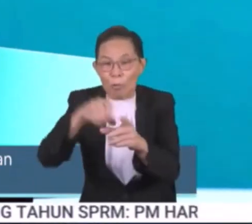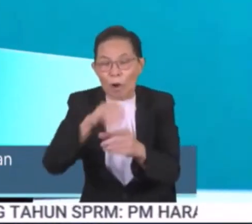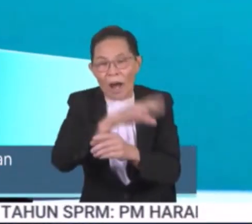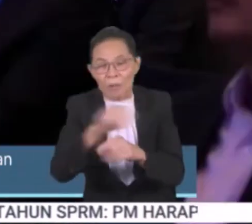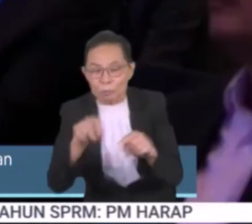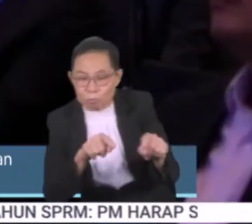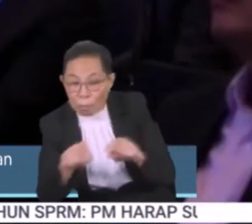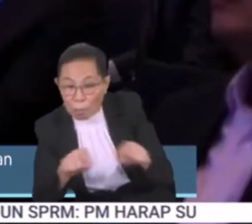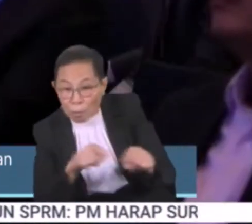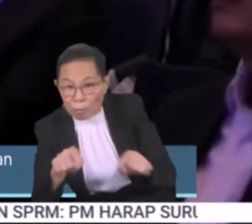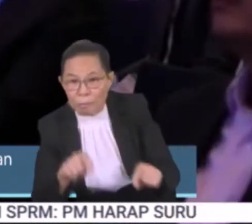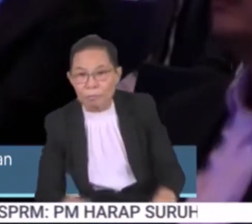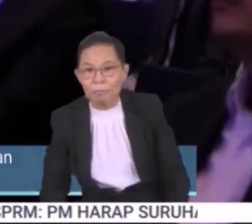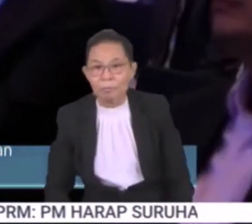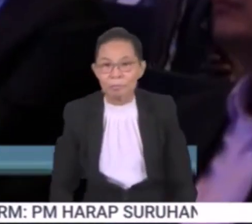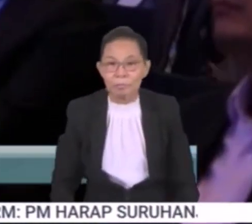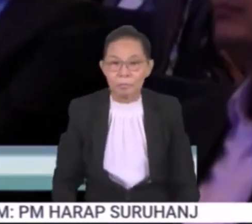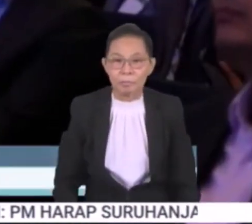competitive.